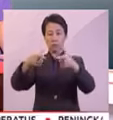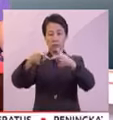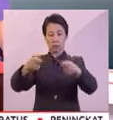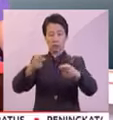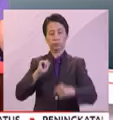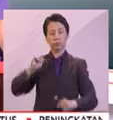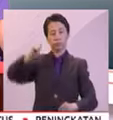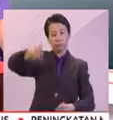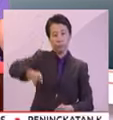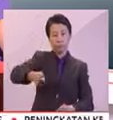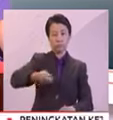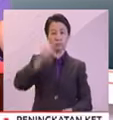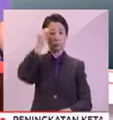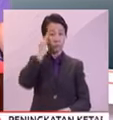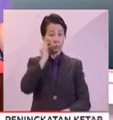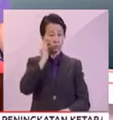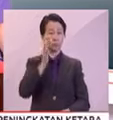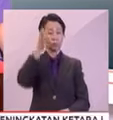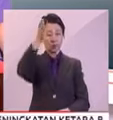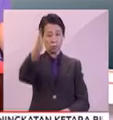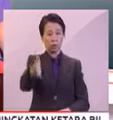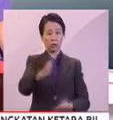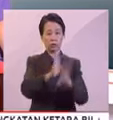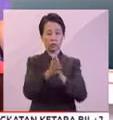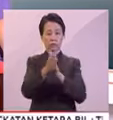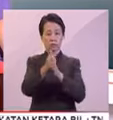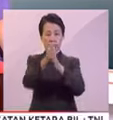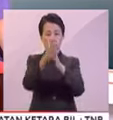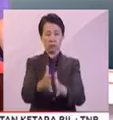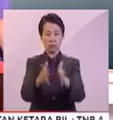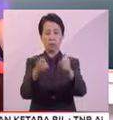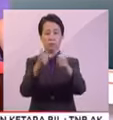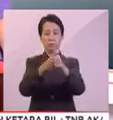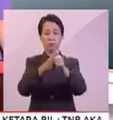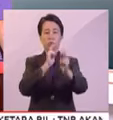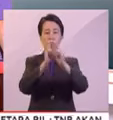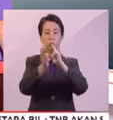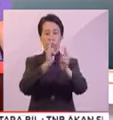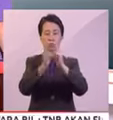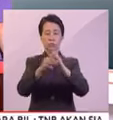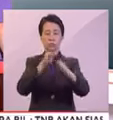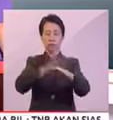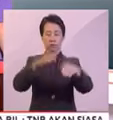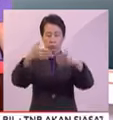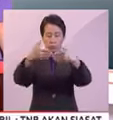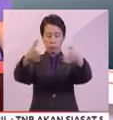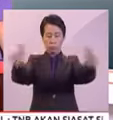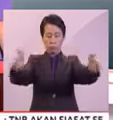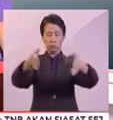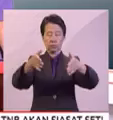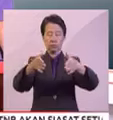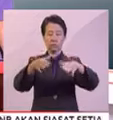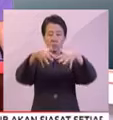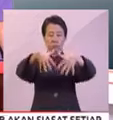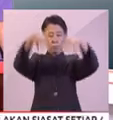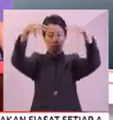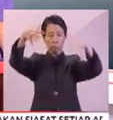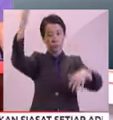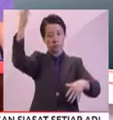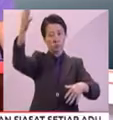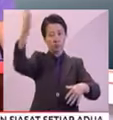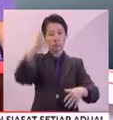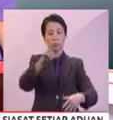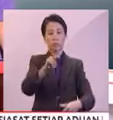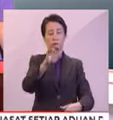Esok Tun Dr. Mahathir Mohamad dijadual menjadi pemimpin pertama berucap sewaktu pembukaan persidangan Nikkei